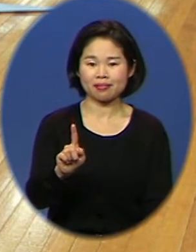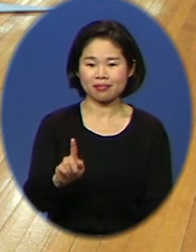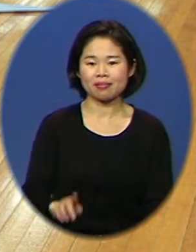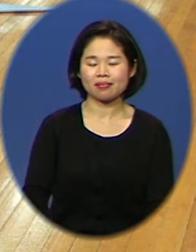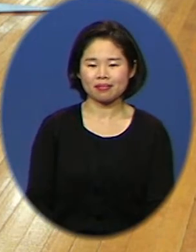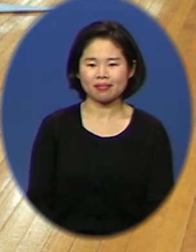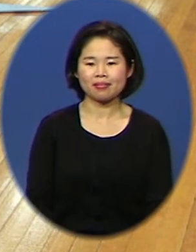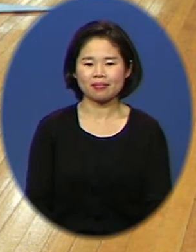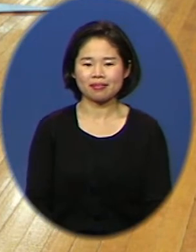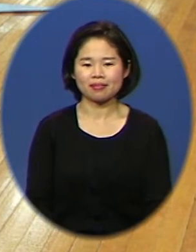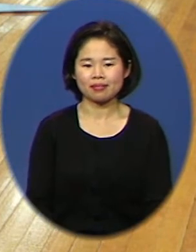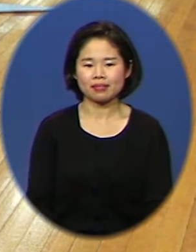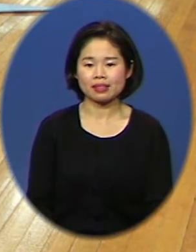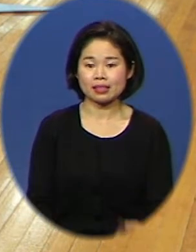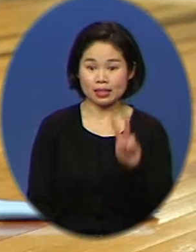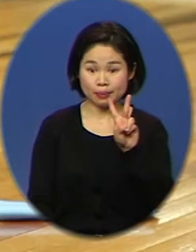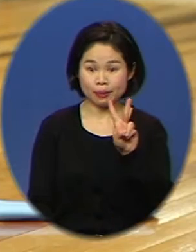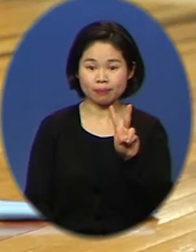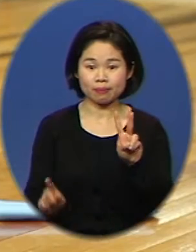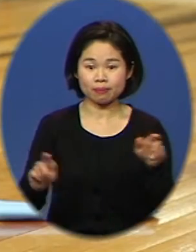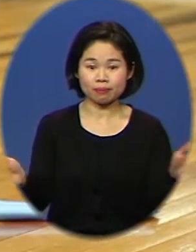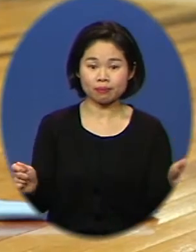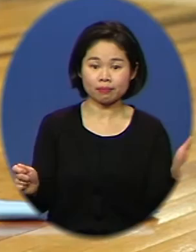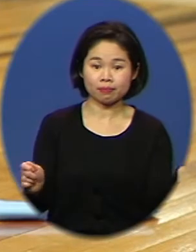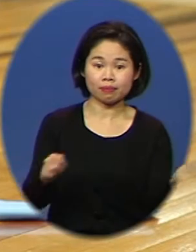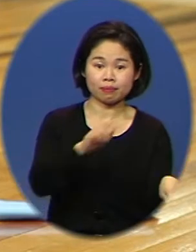이걸 그냥 1번으로 갈게요. 2번은 뭐냐면